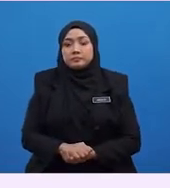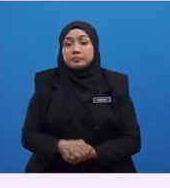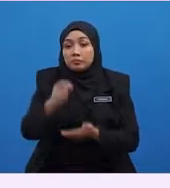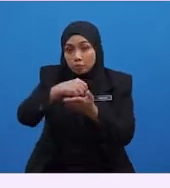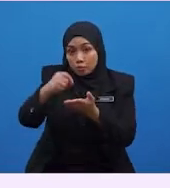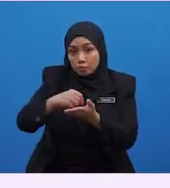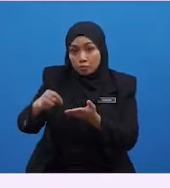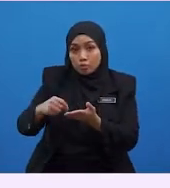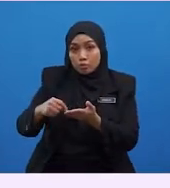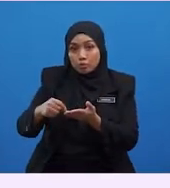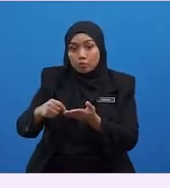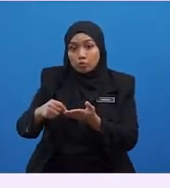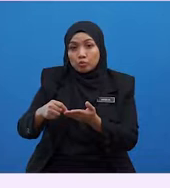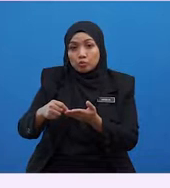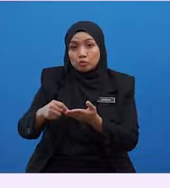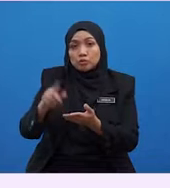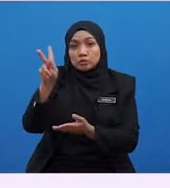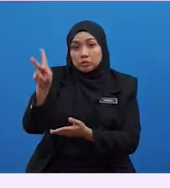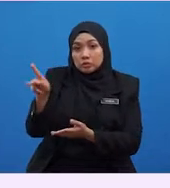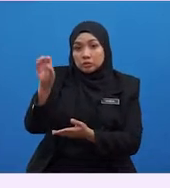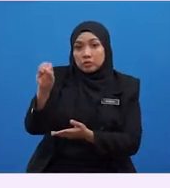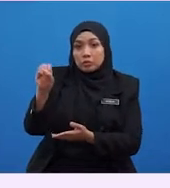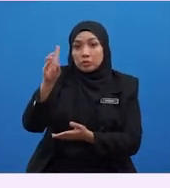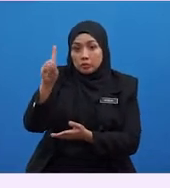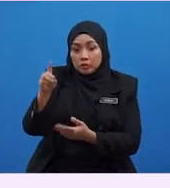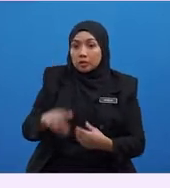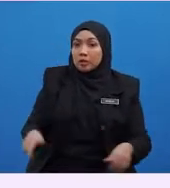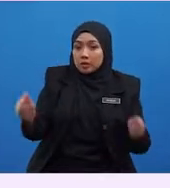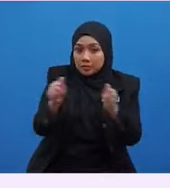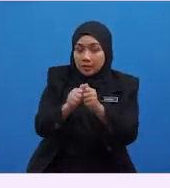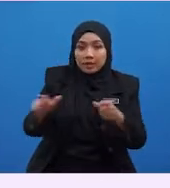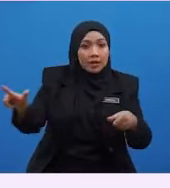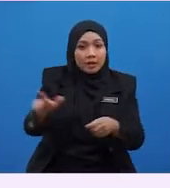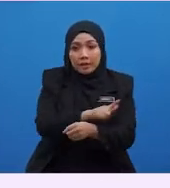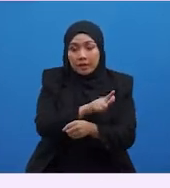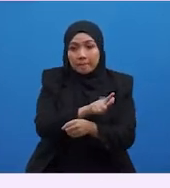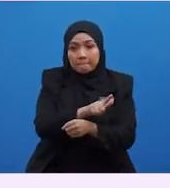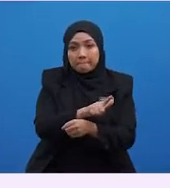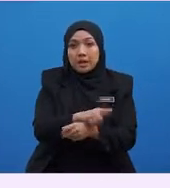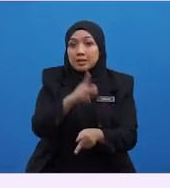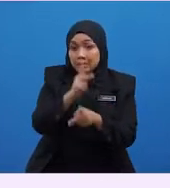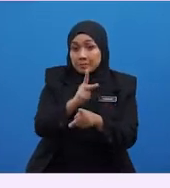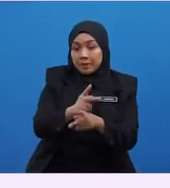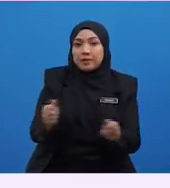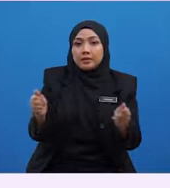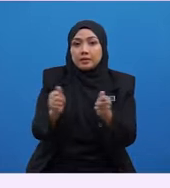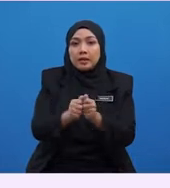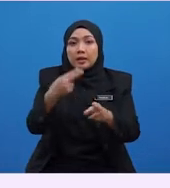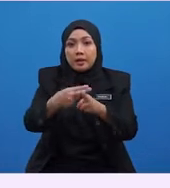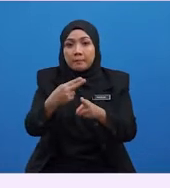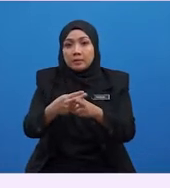Tulis kod HTML yang dipaparkan dengan lengkap, kemudian simpan dengan nama